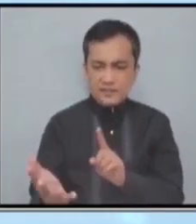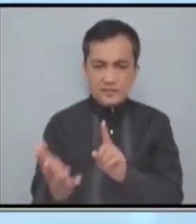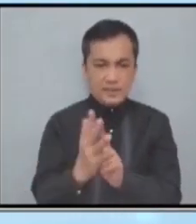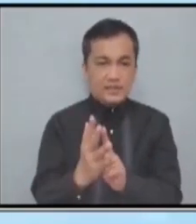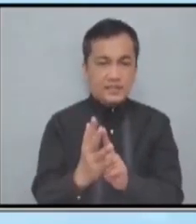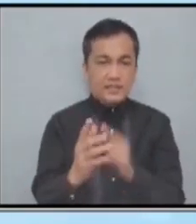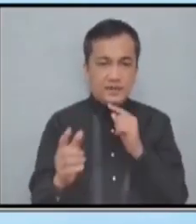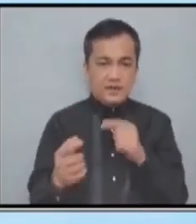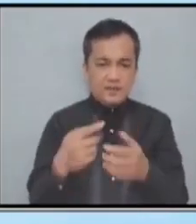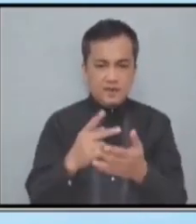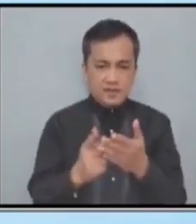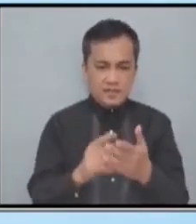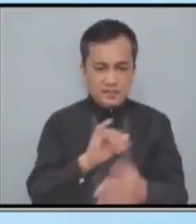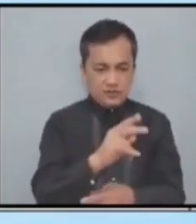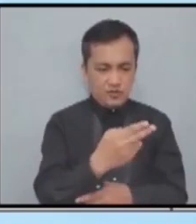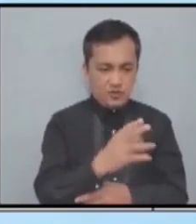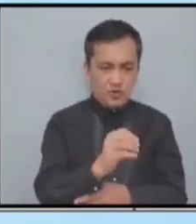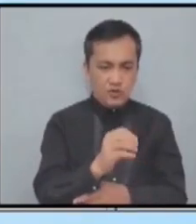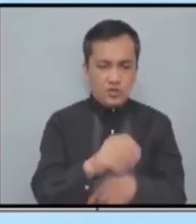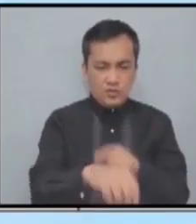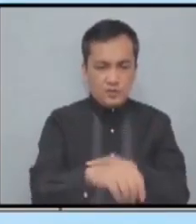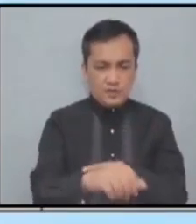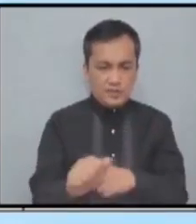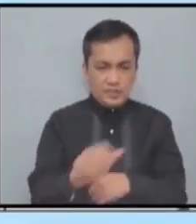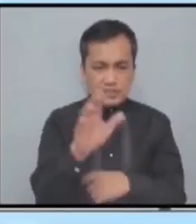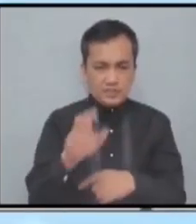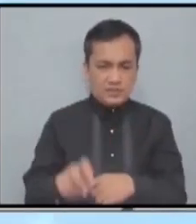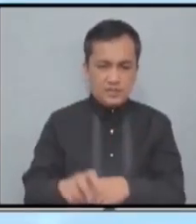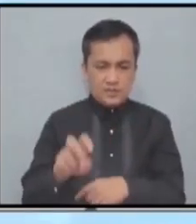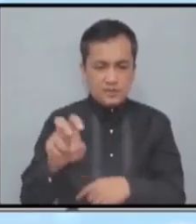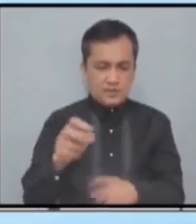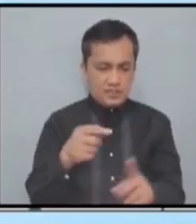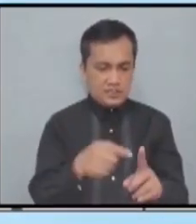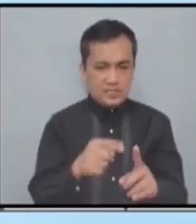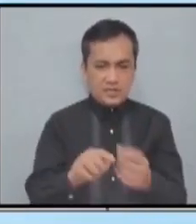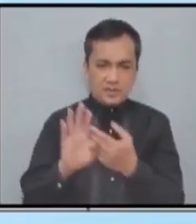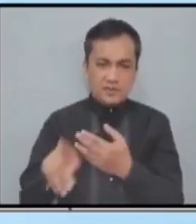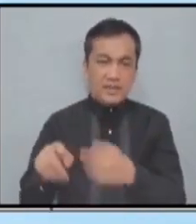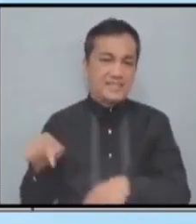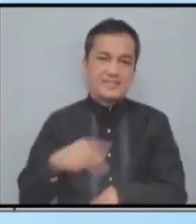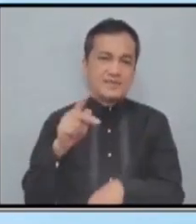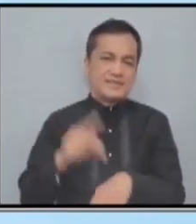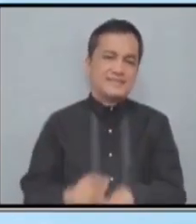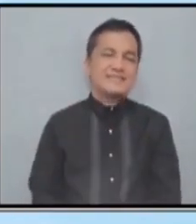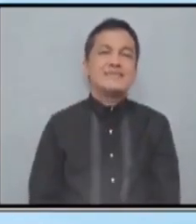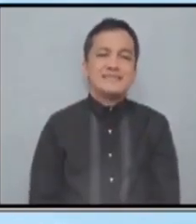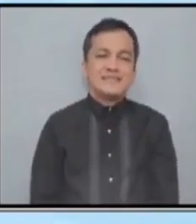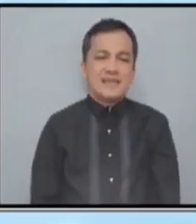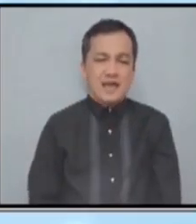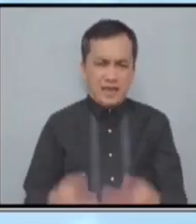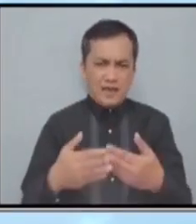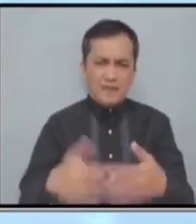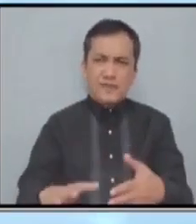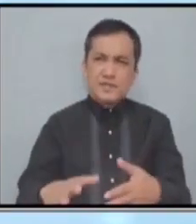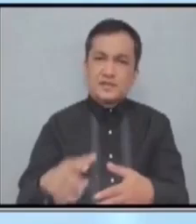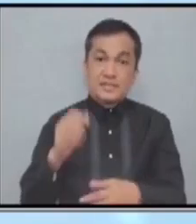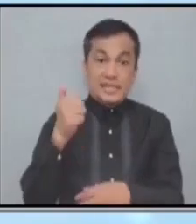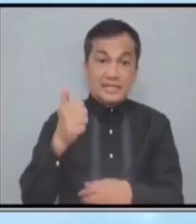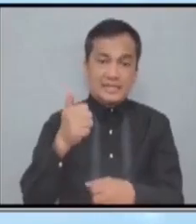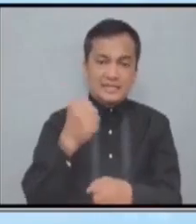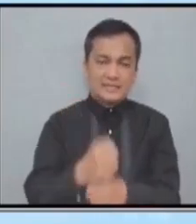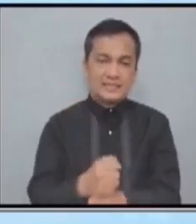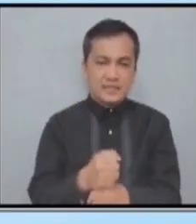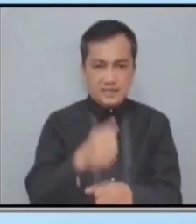Jun-ho The Moment Asia Tour at ito ang marka ng kanyang pagbabalik dito sa Pilipinas after a decade. Matatandaan ang